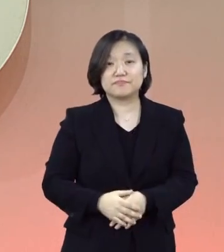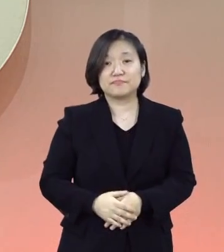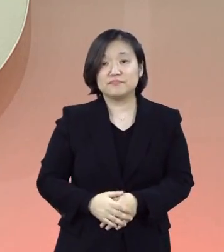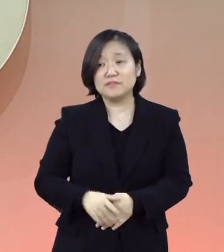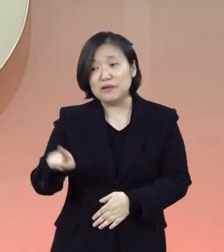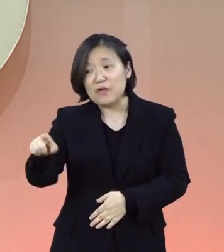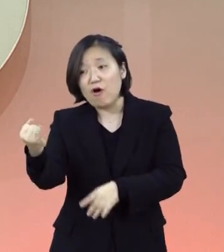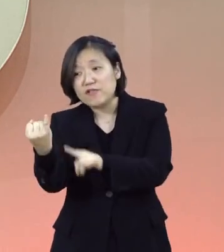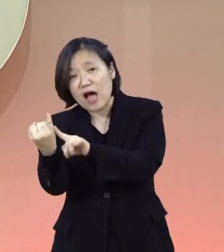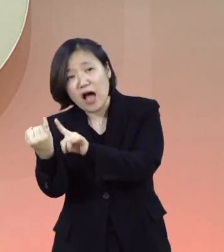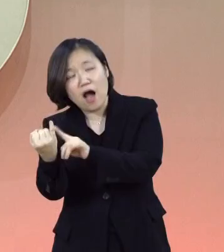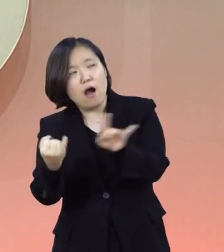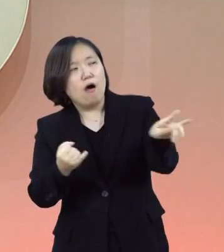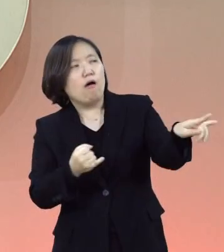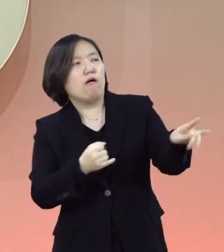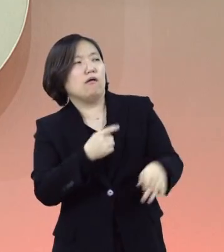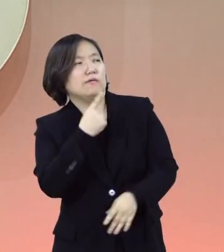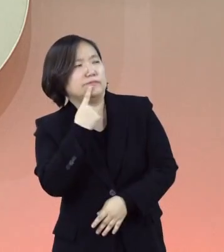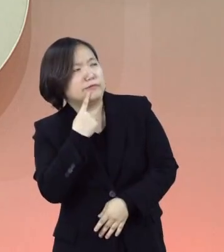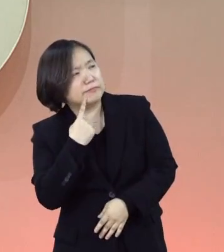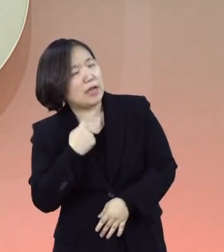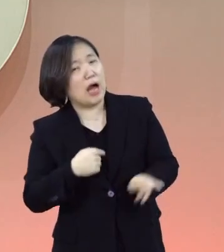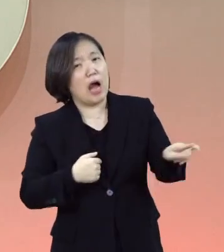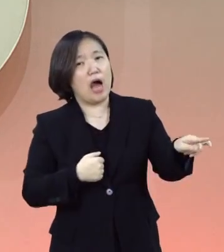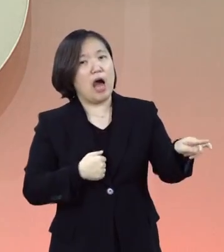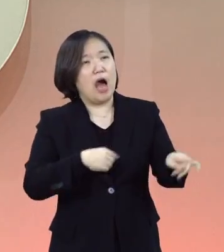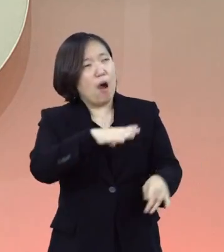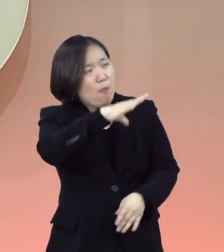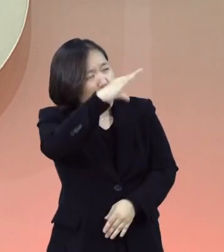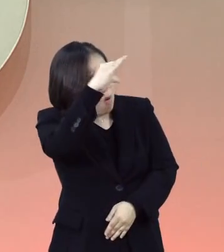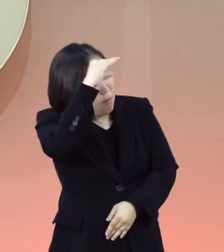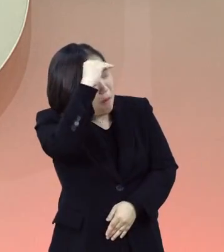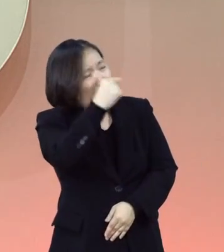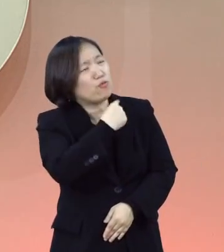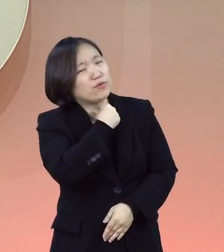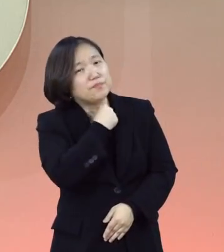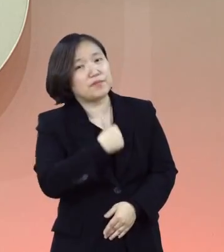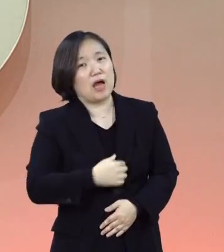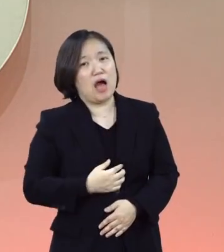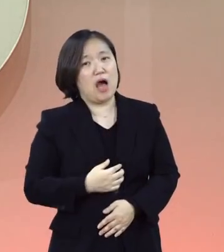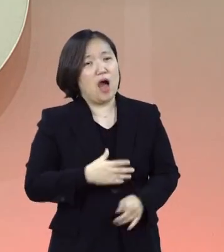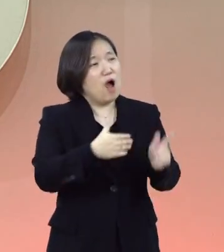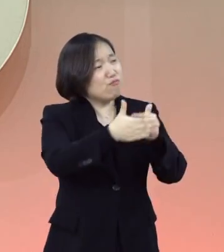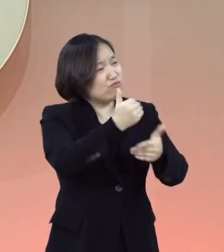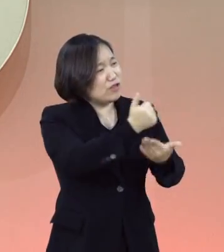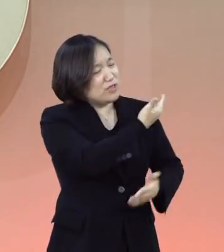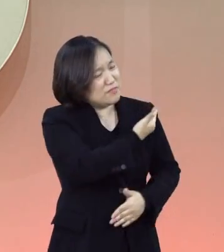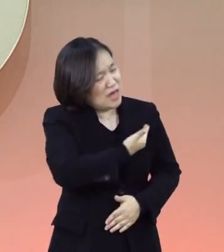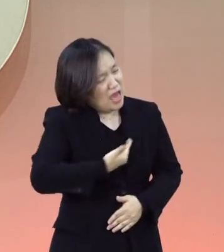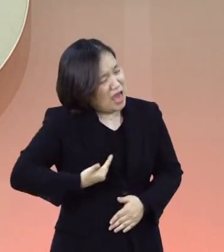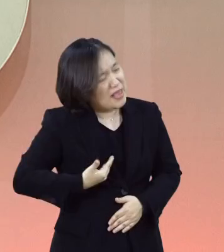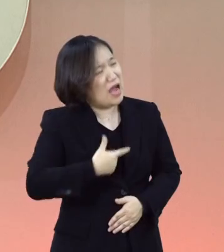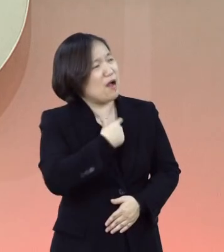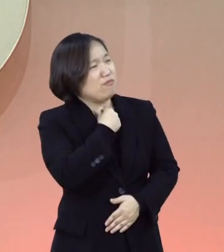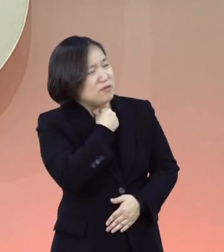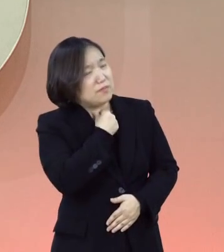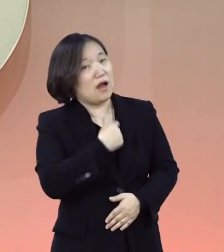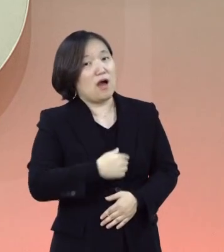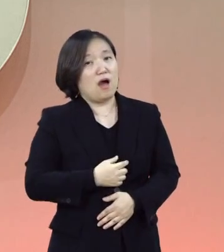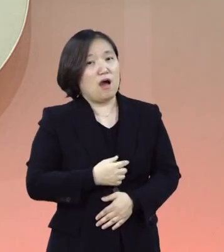저 종교인이 부럽다. 저 부처님 제자들이 부럽다.